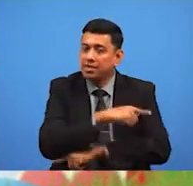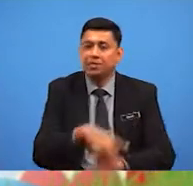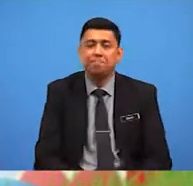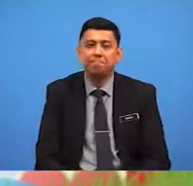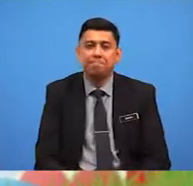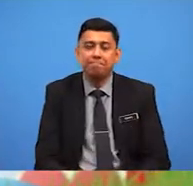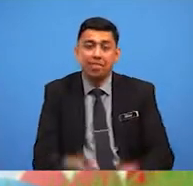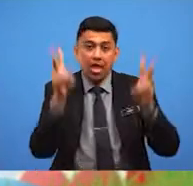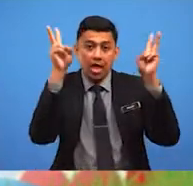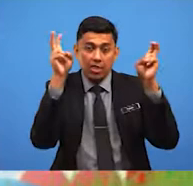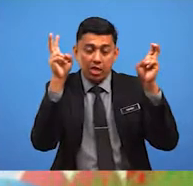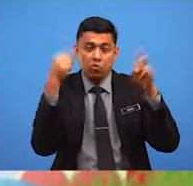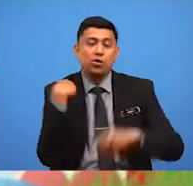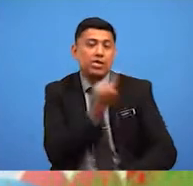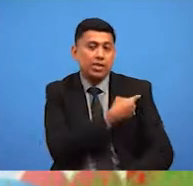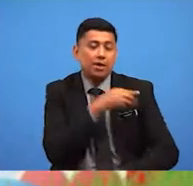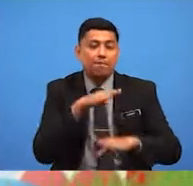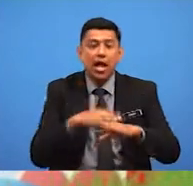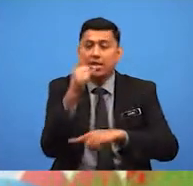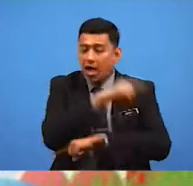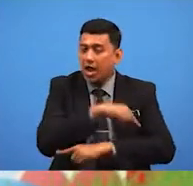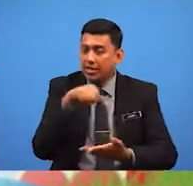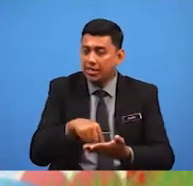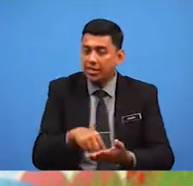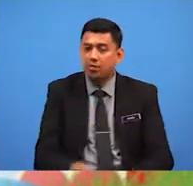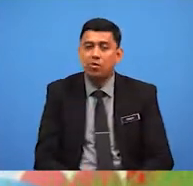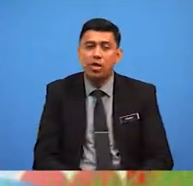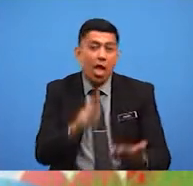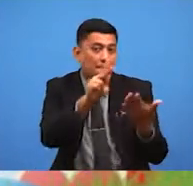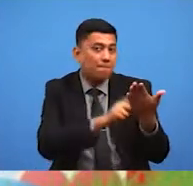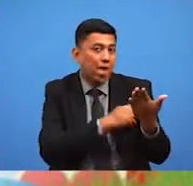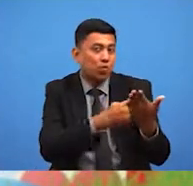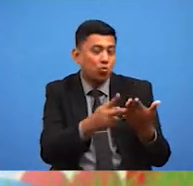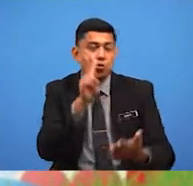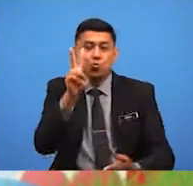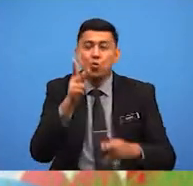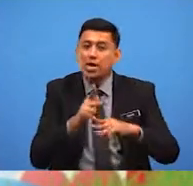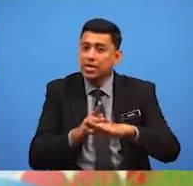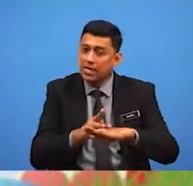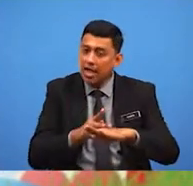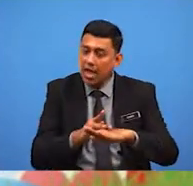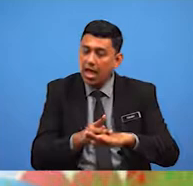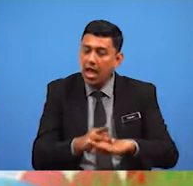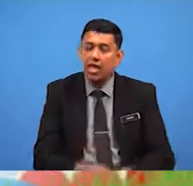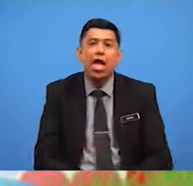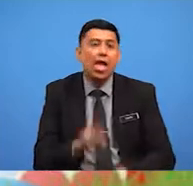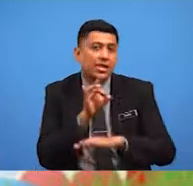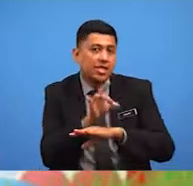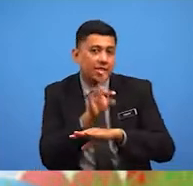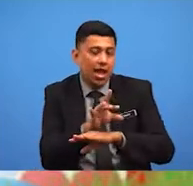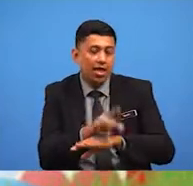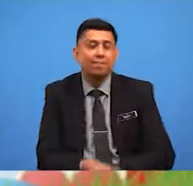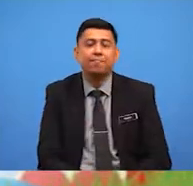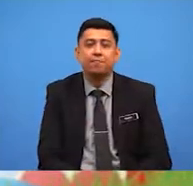Tajuk kita pada hari ini ialah Pantun Dua Kerat Nasihat dalam buku antologi